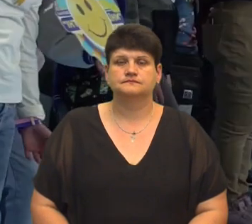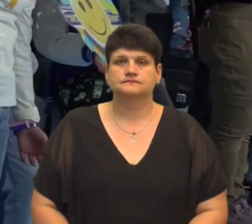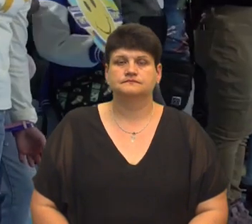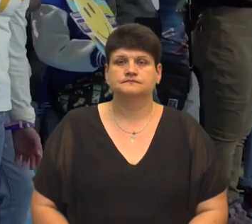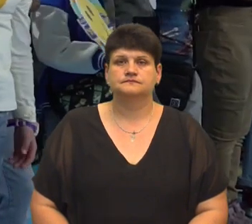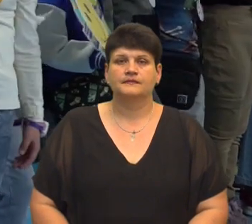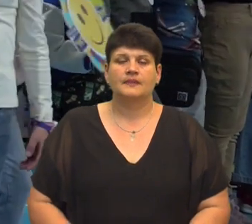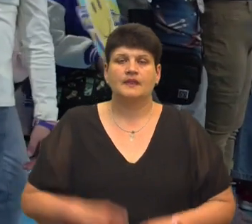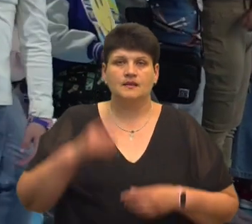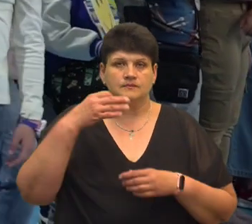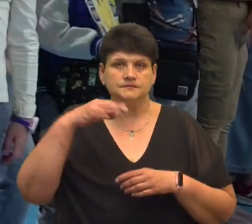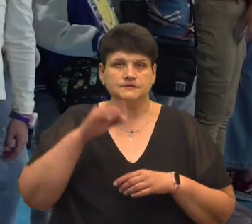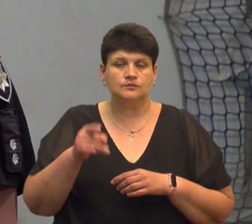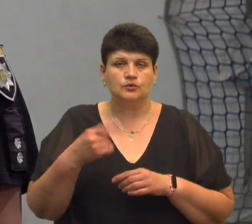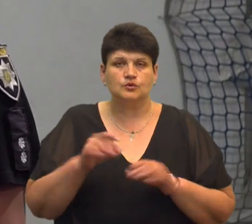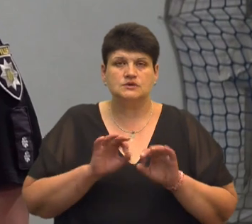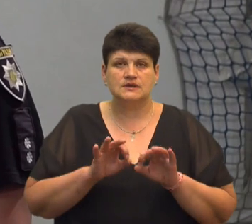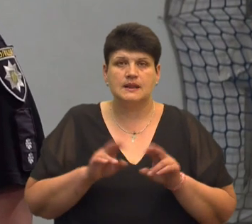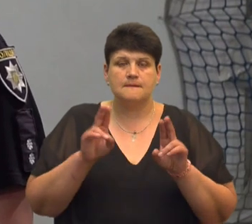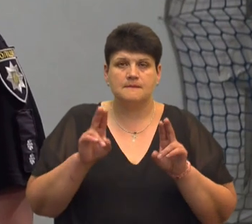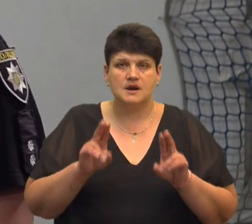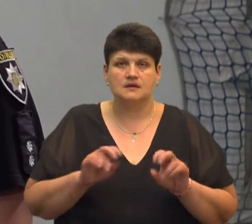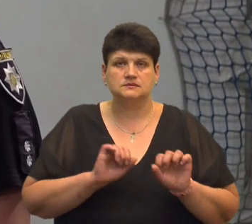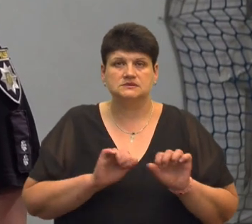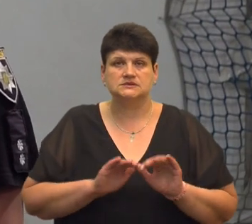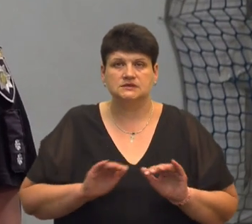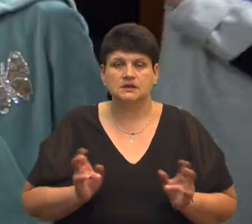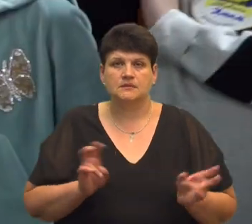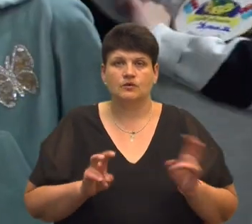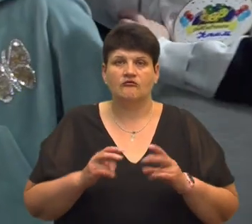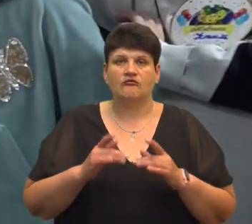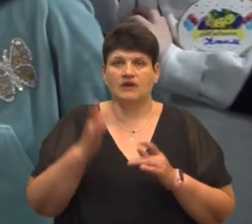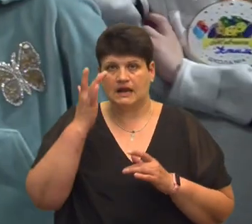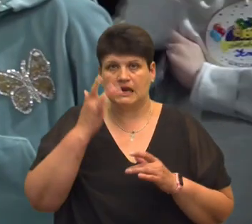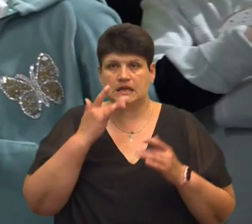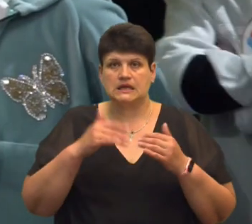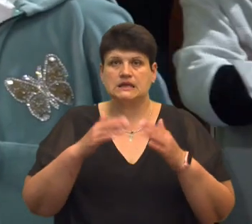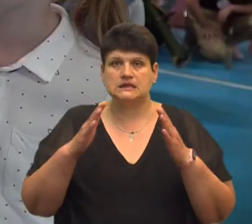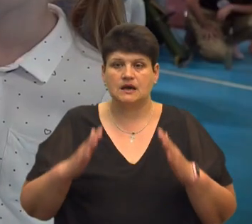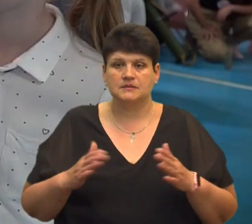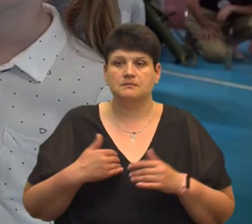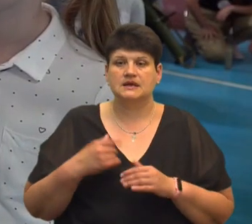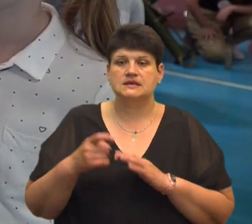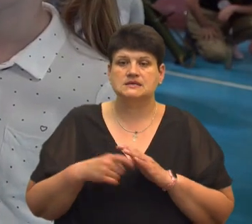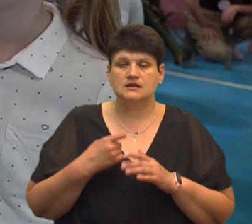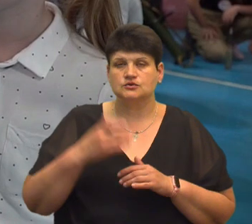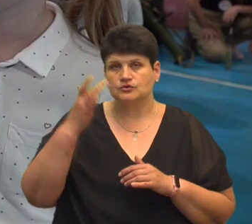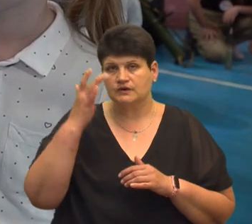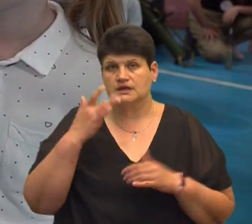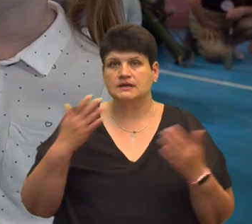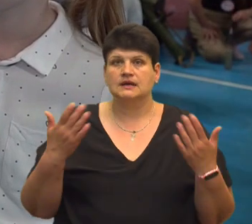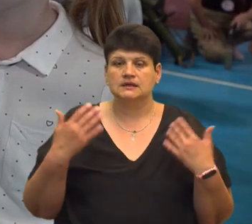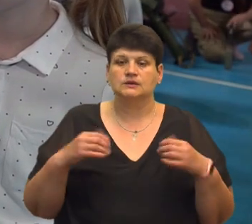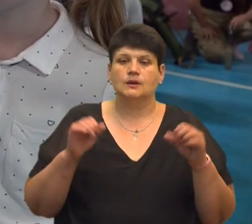Правоохоронці Тернопільщини розповіли про правила безпеки дітям, які відвідують літній табір. Ми дізналися, що в час літніх канікул не